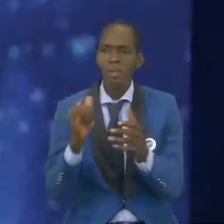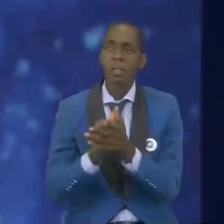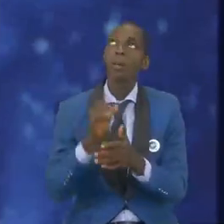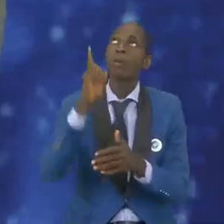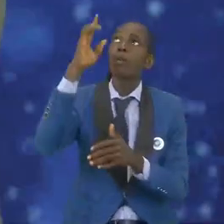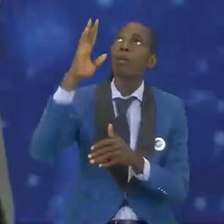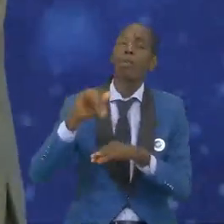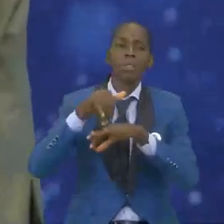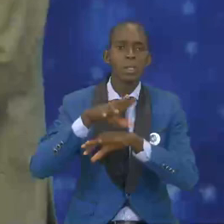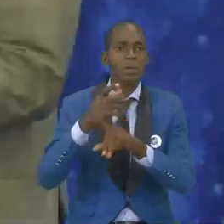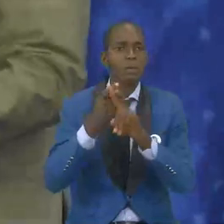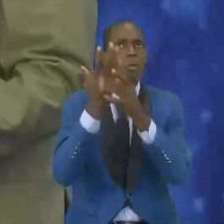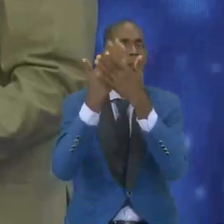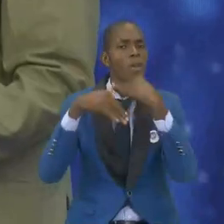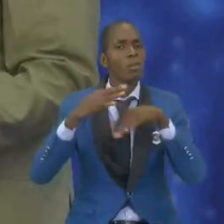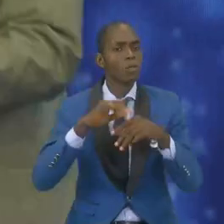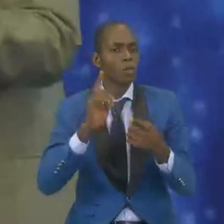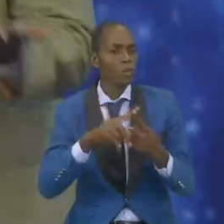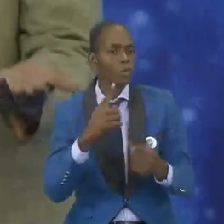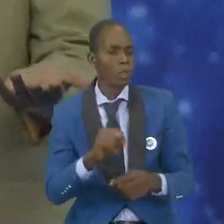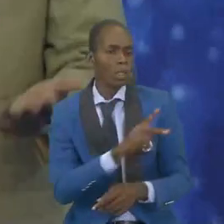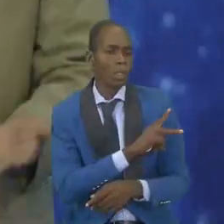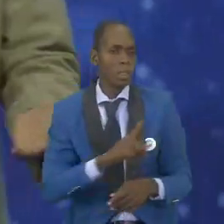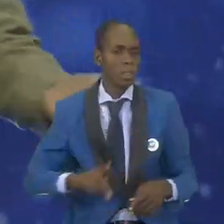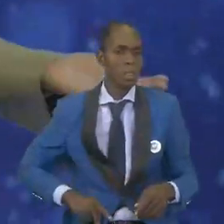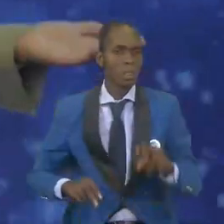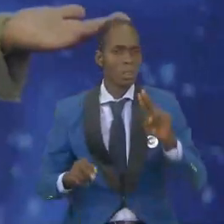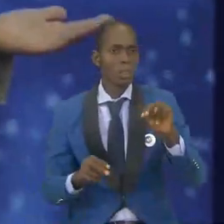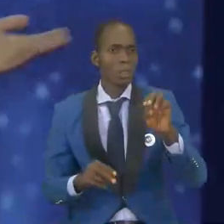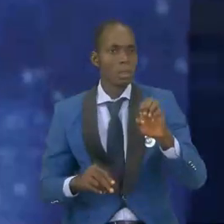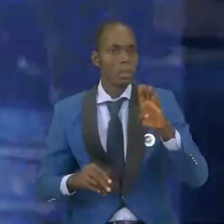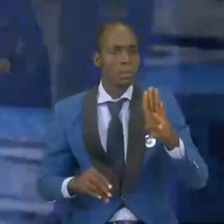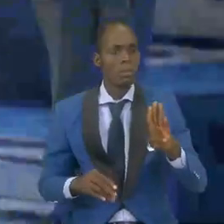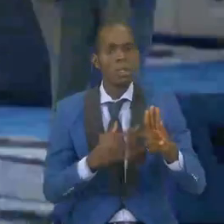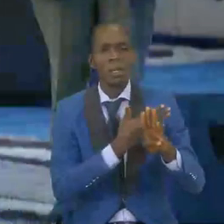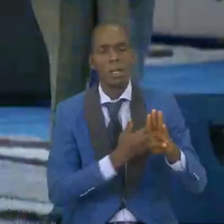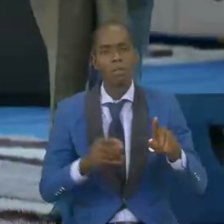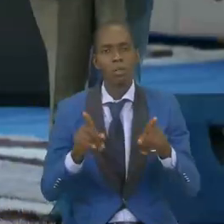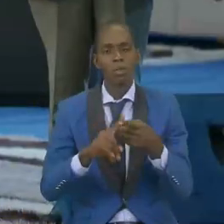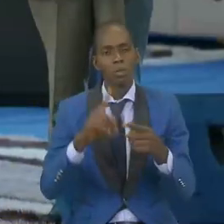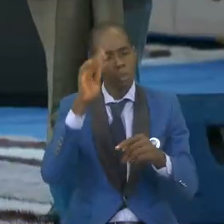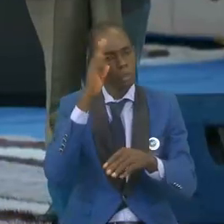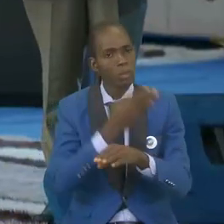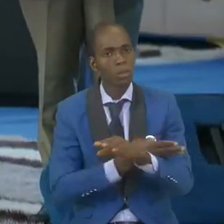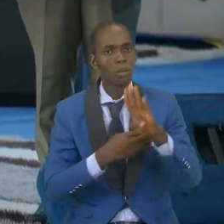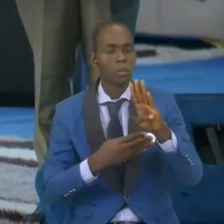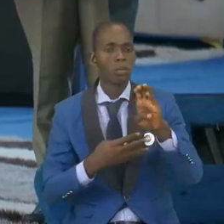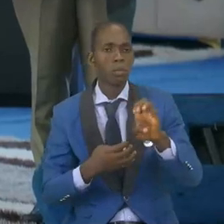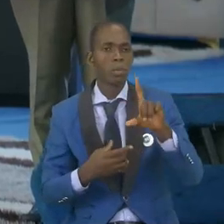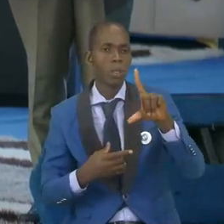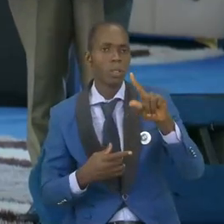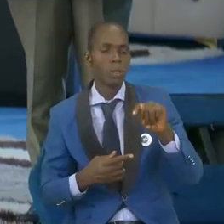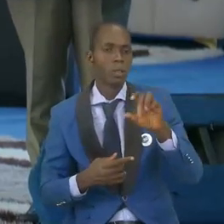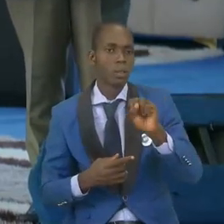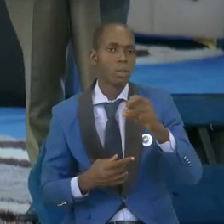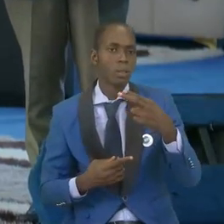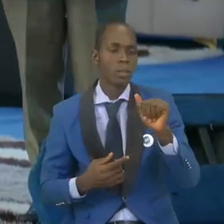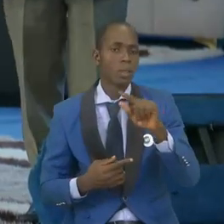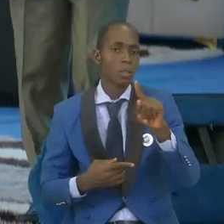des rêves, dans l'interprétation des songes que Dieu donnait du ciel à Nebuchadnezzar, à Belshazzar.